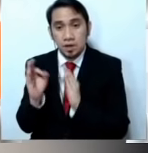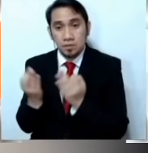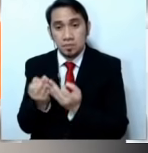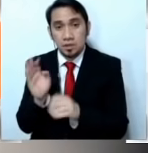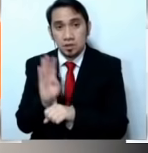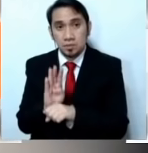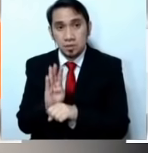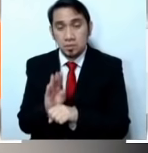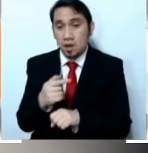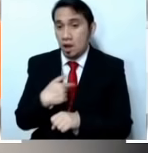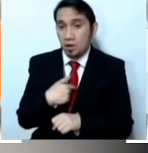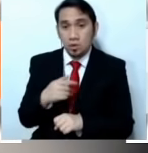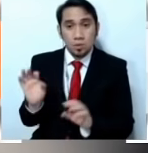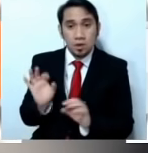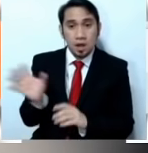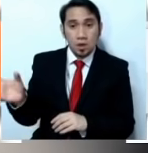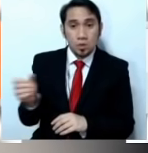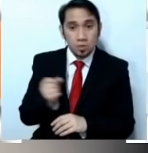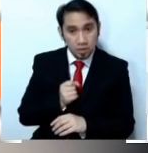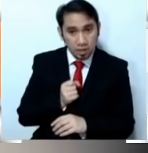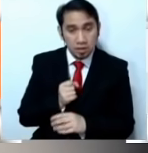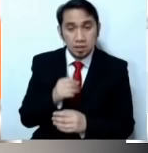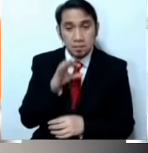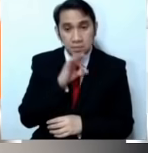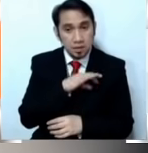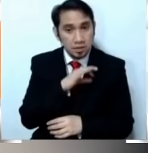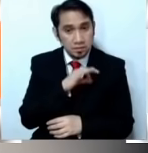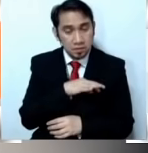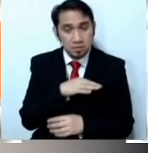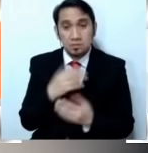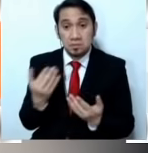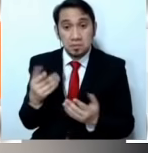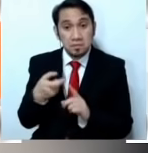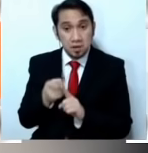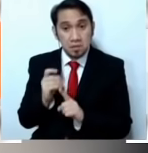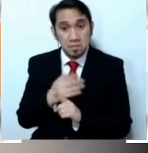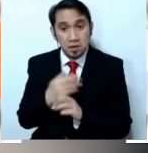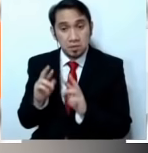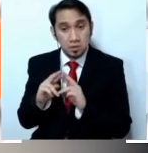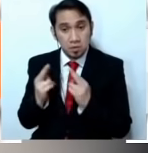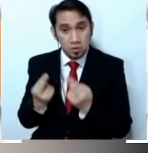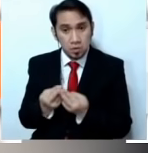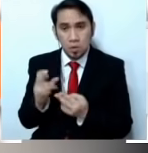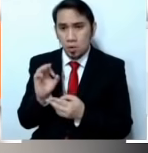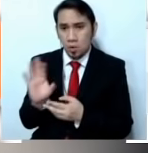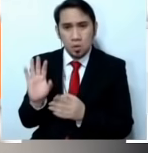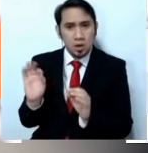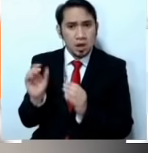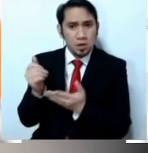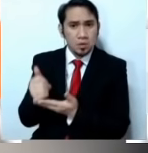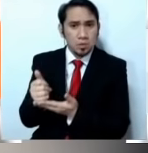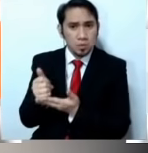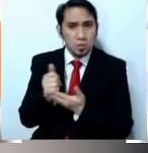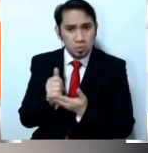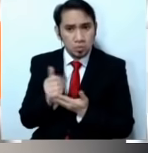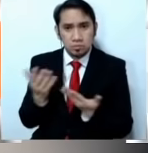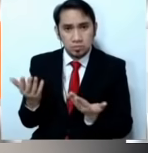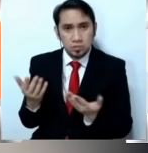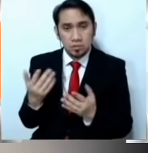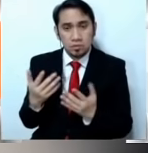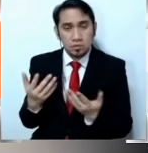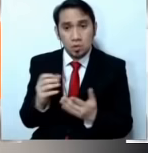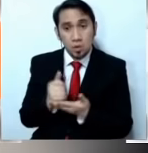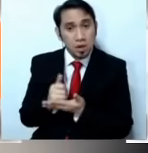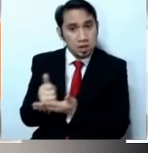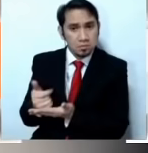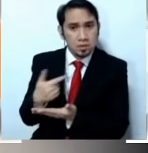na nakukuha dyan, at mas lalong walang tulong o advantage na nakukuha yan mula sa akin